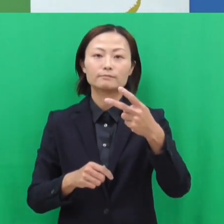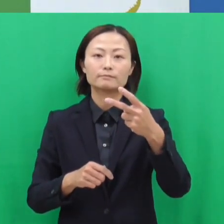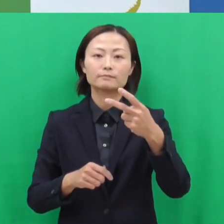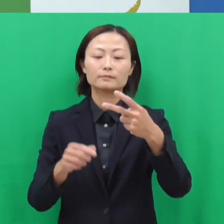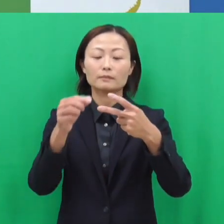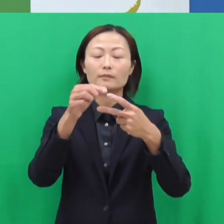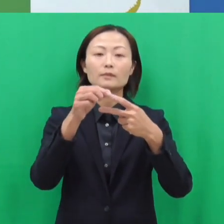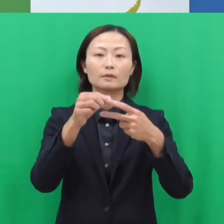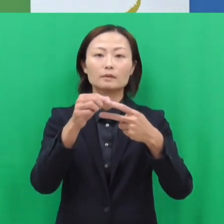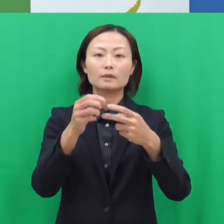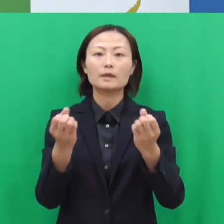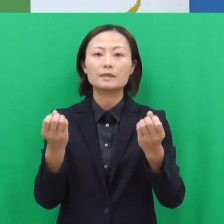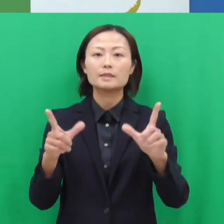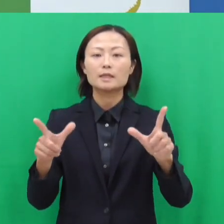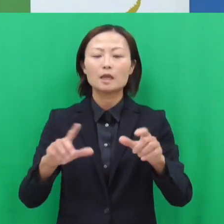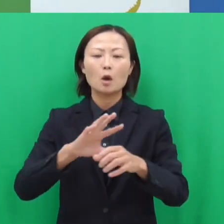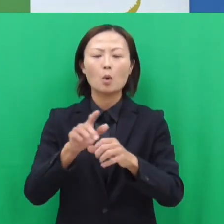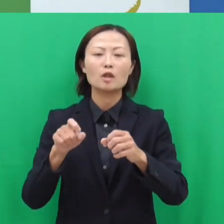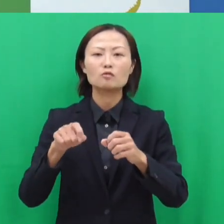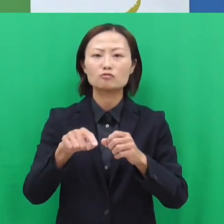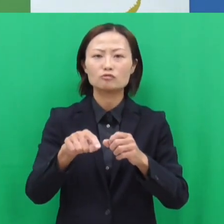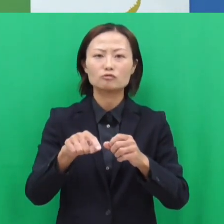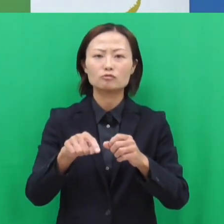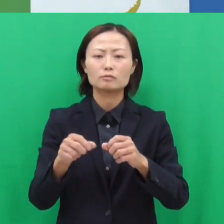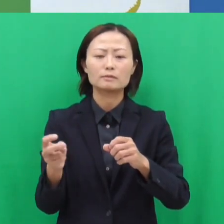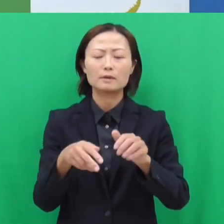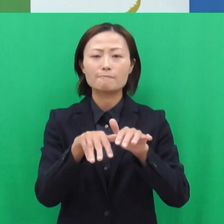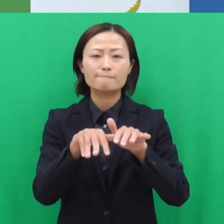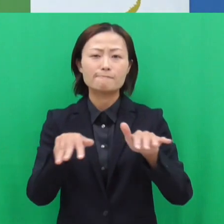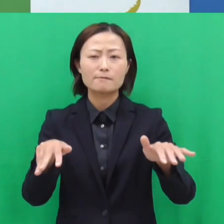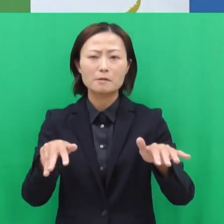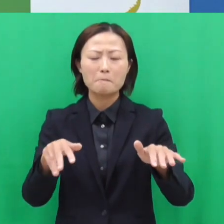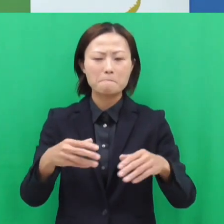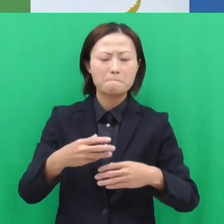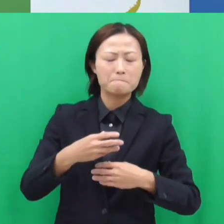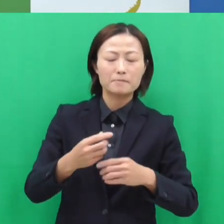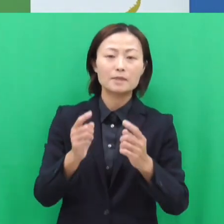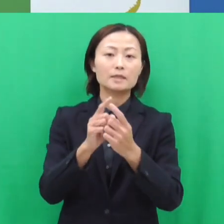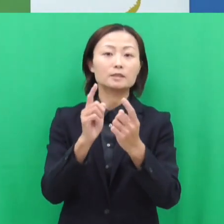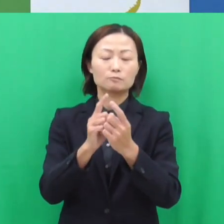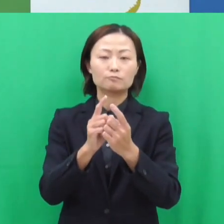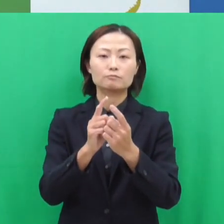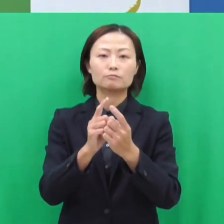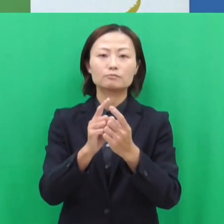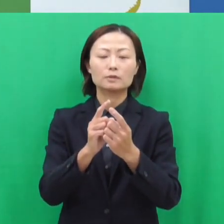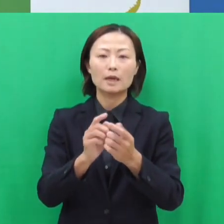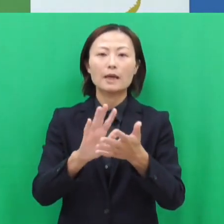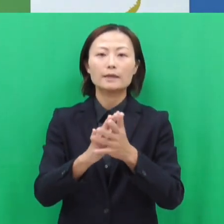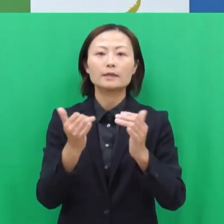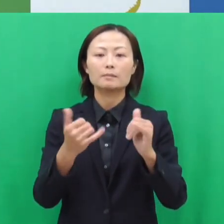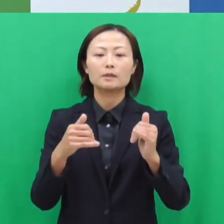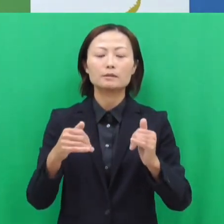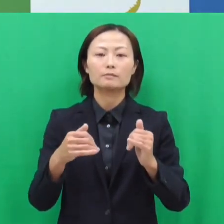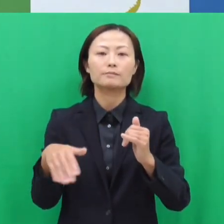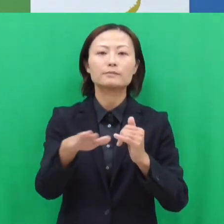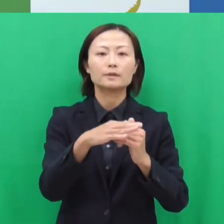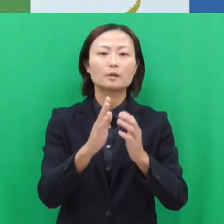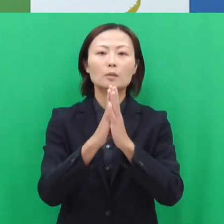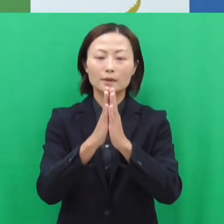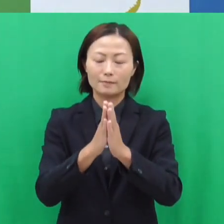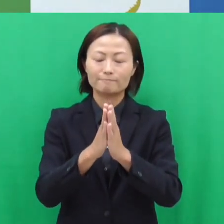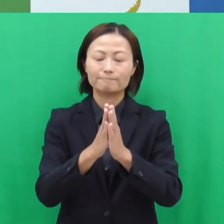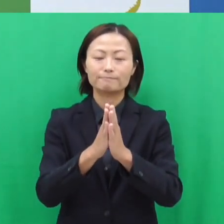1件目は新型コロナウイルス感染再拡大に備えた対策と県民の皆様へのお願いについて